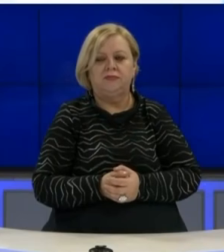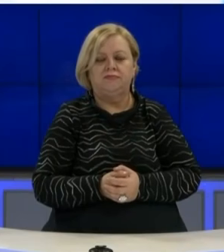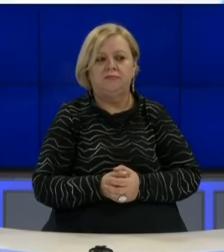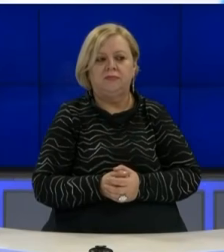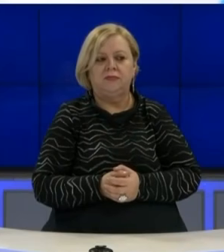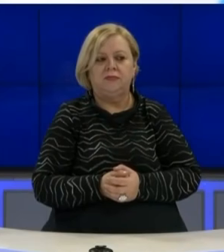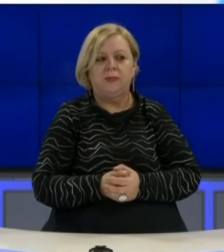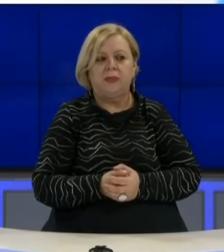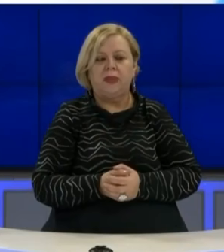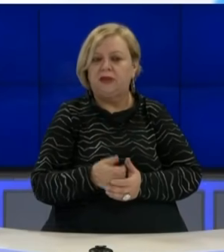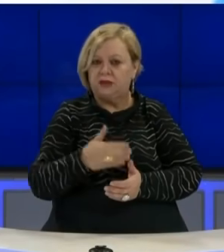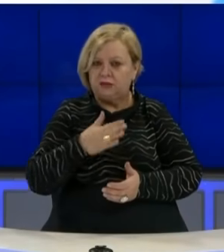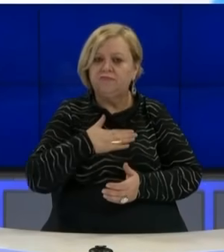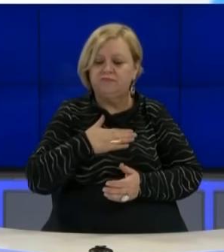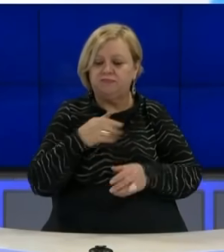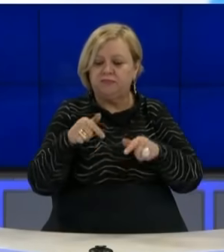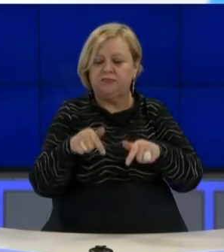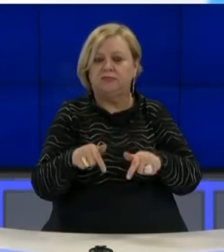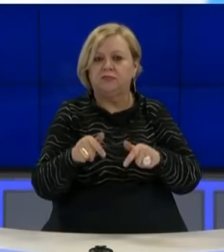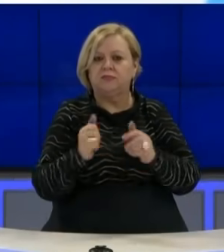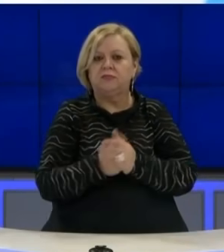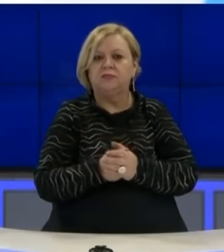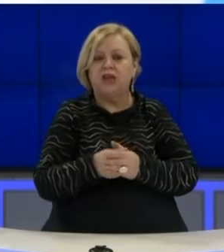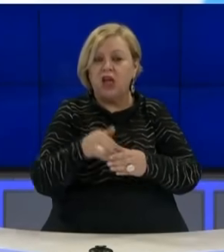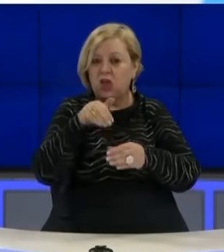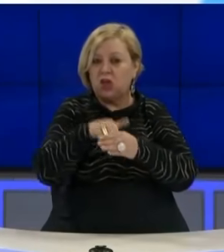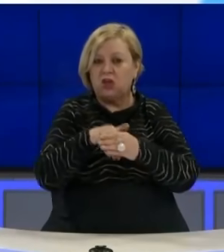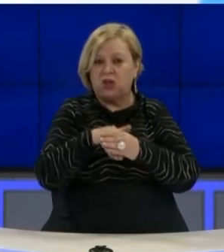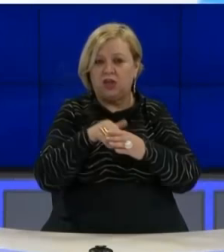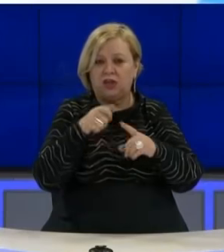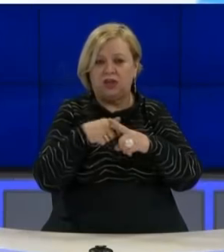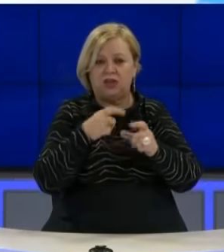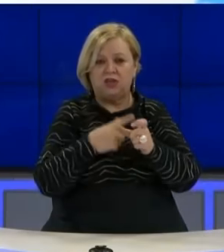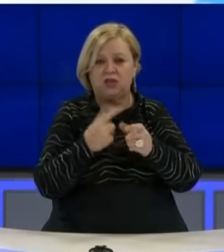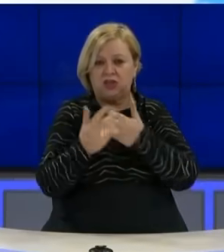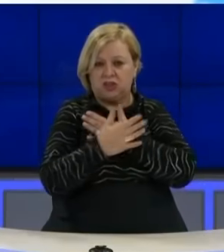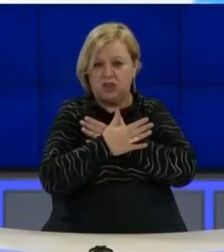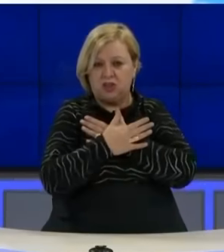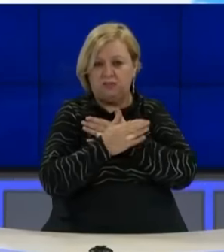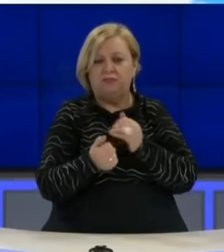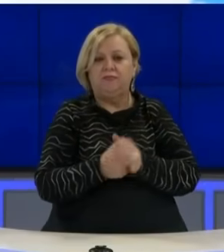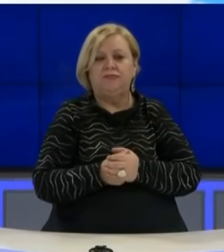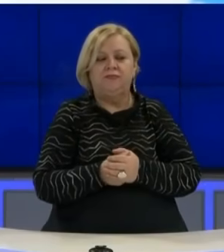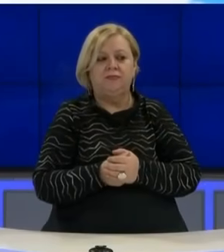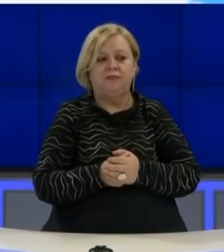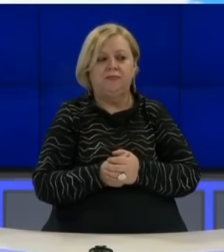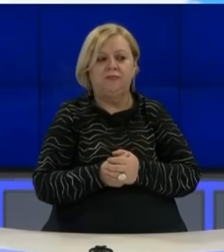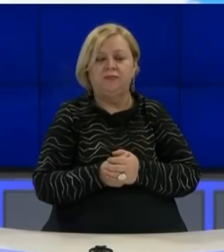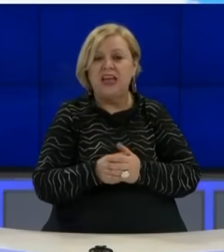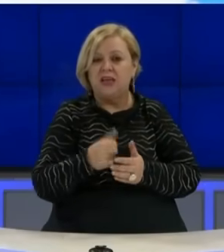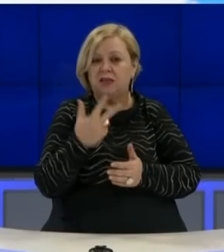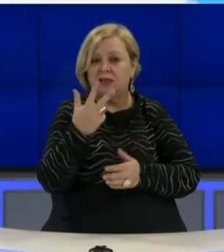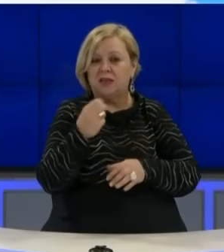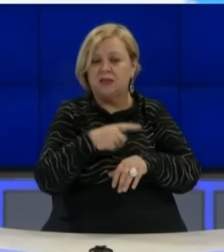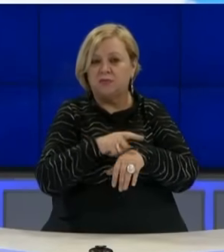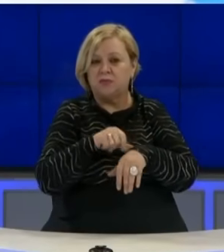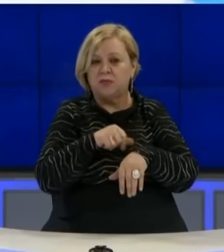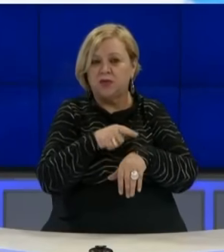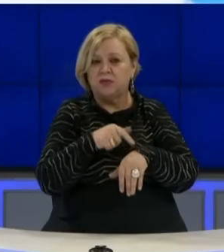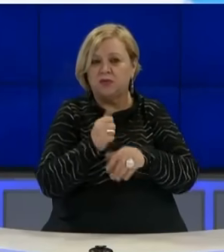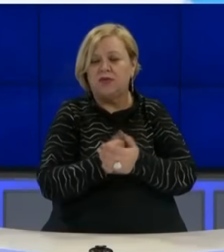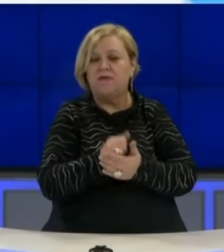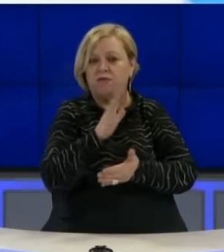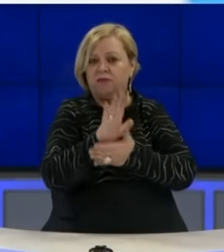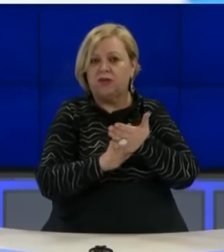Valmira, atë pra ne jemi këtu në Komisionin Qendror të Zgjedhjeve, ku pas 30... Po, pra, pas 30 minutash pritet të